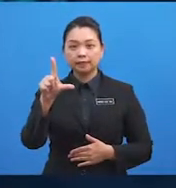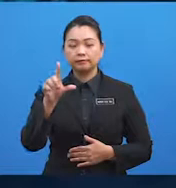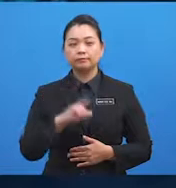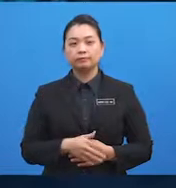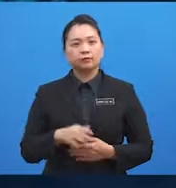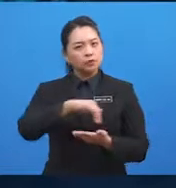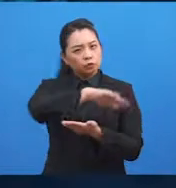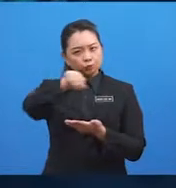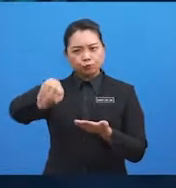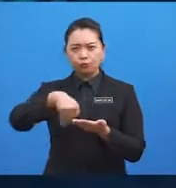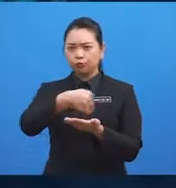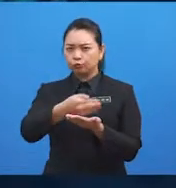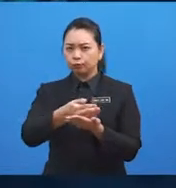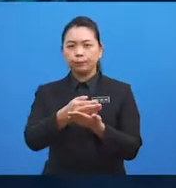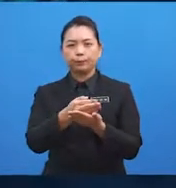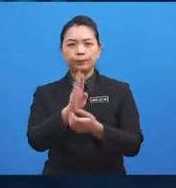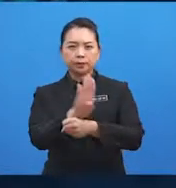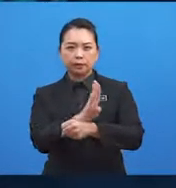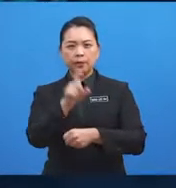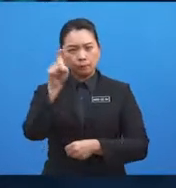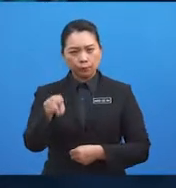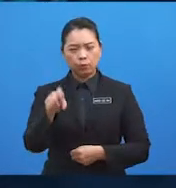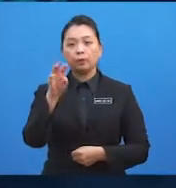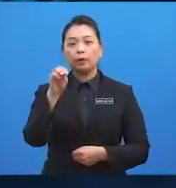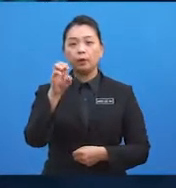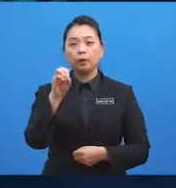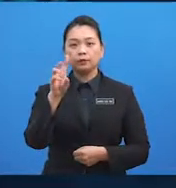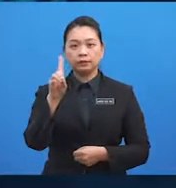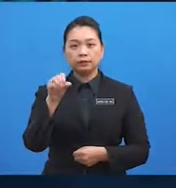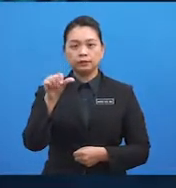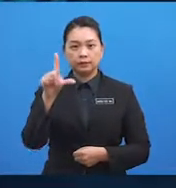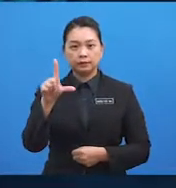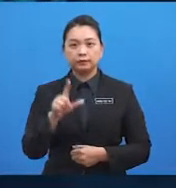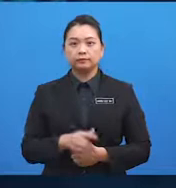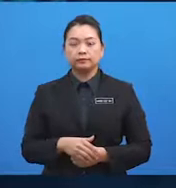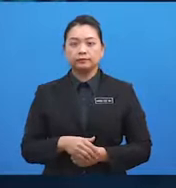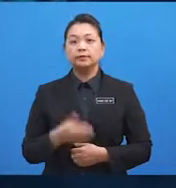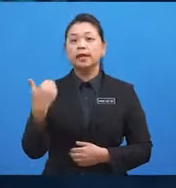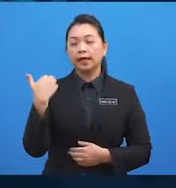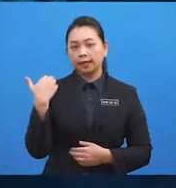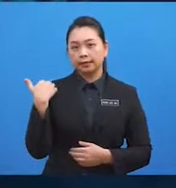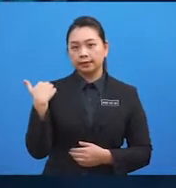Semua perniagaan memerlukan modal. Modal terdiri daripada